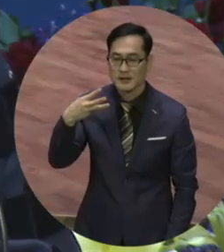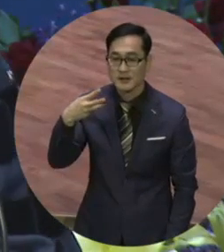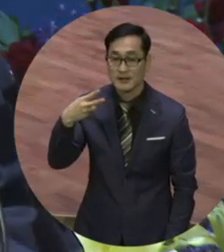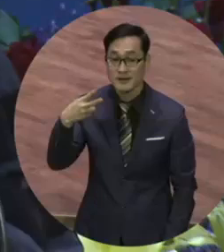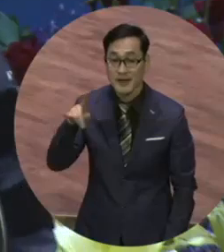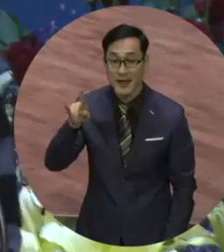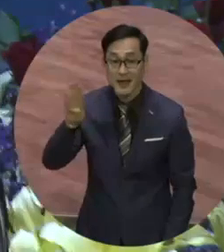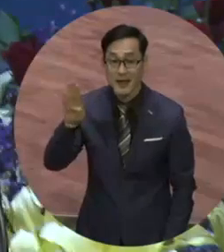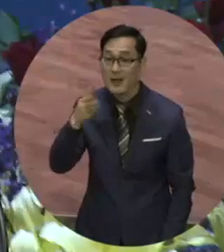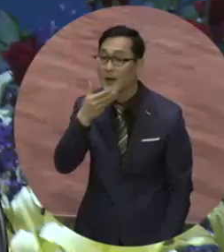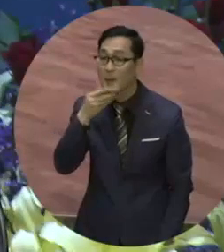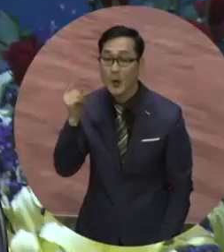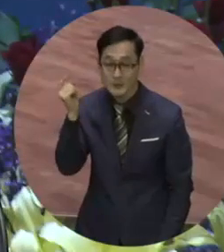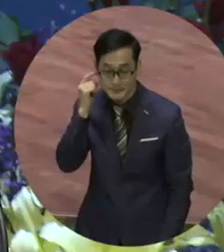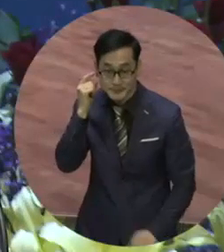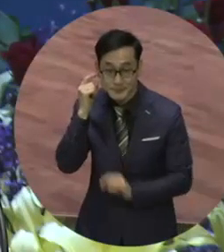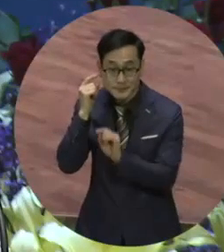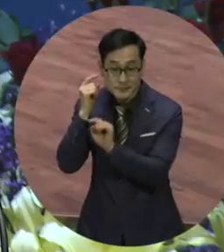이 복음만이